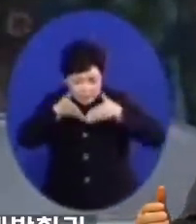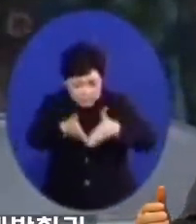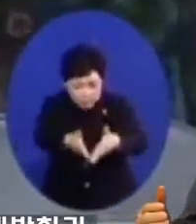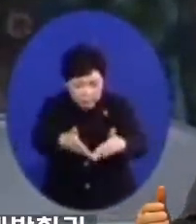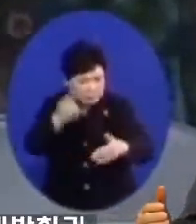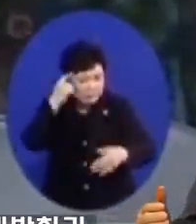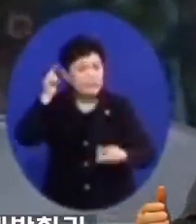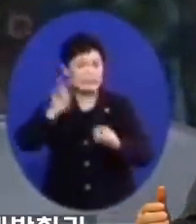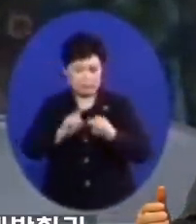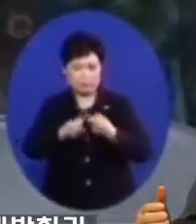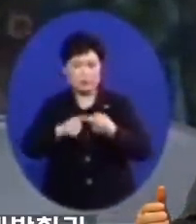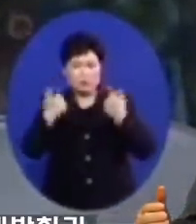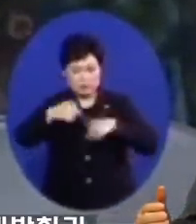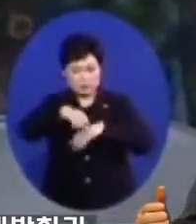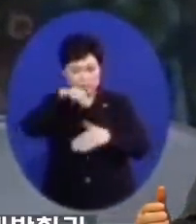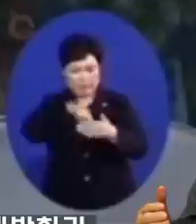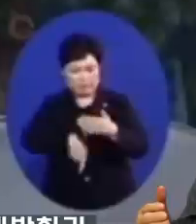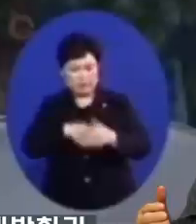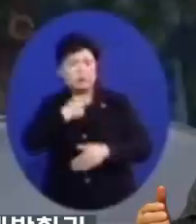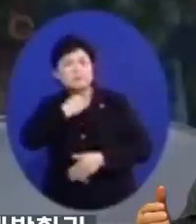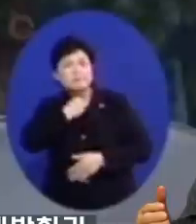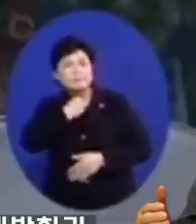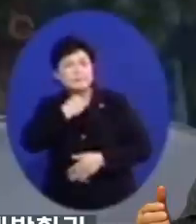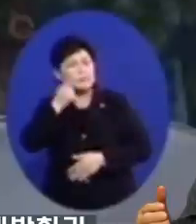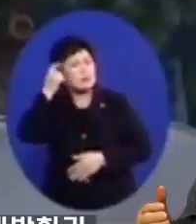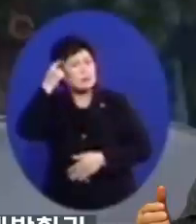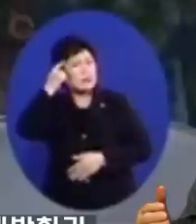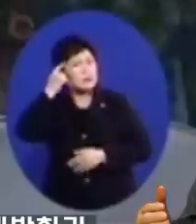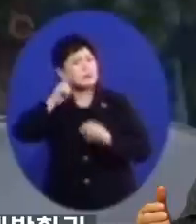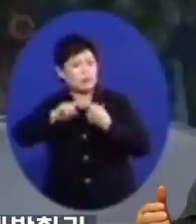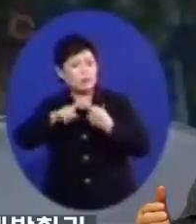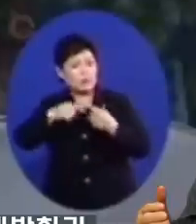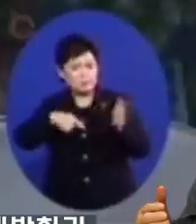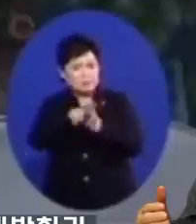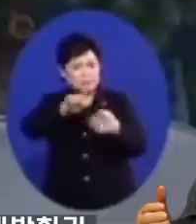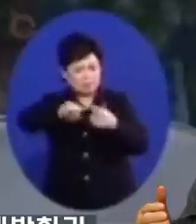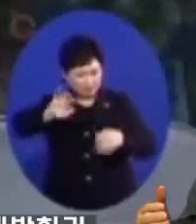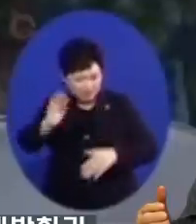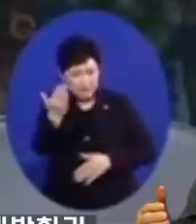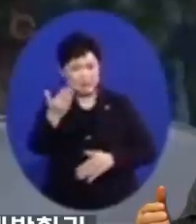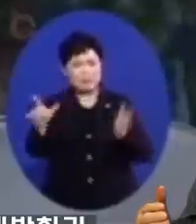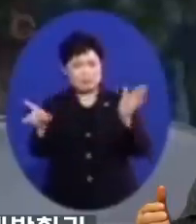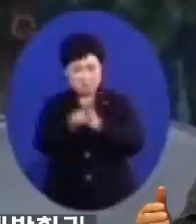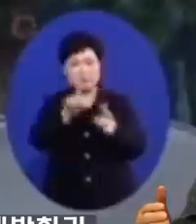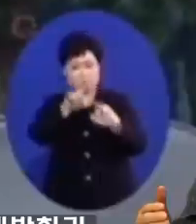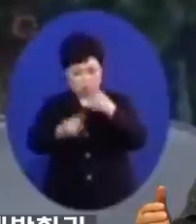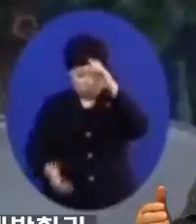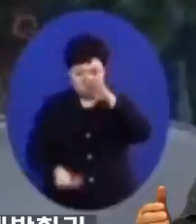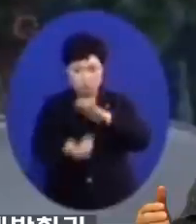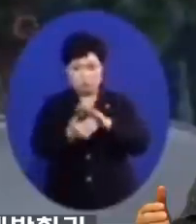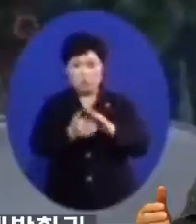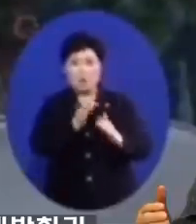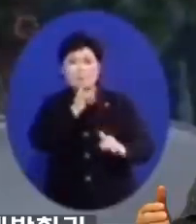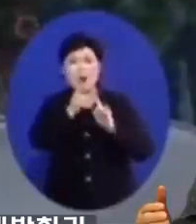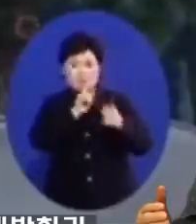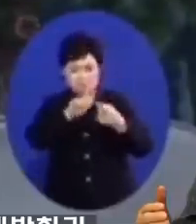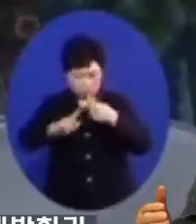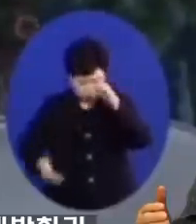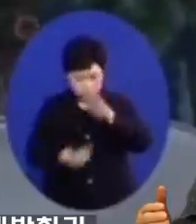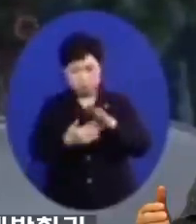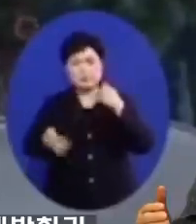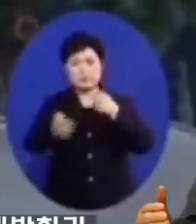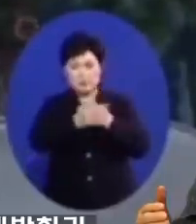되고 늘 마음속에 소원을 하고 바라보는 대로 되고 내 믿은 대로 될지어다 믿은 대로 되고 말하는 대로 되는 것입니다.